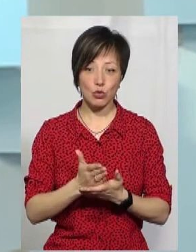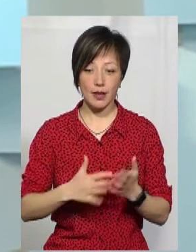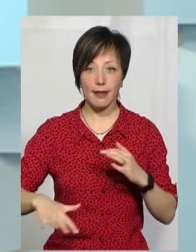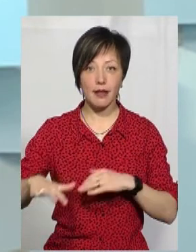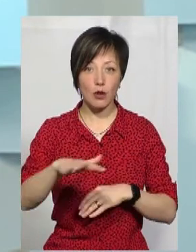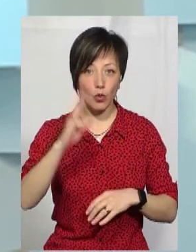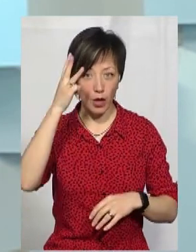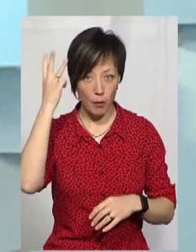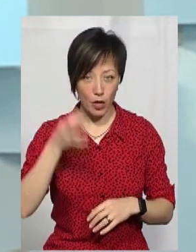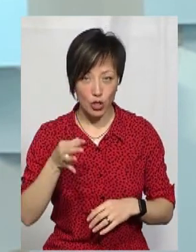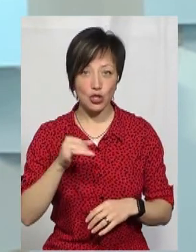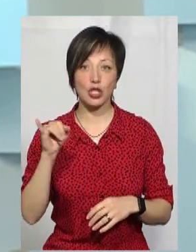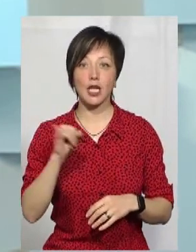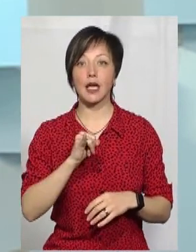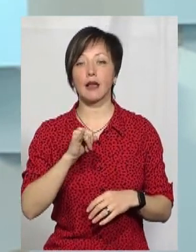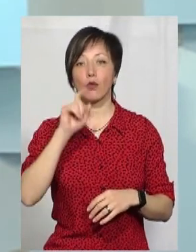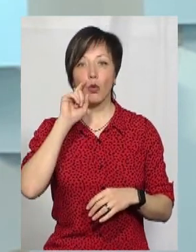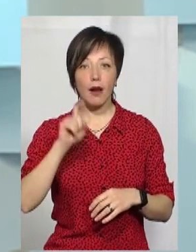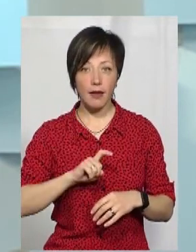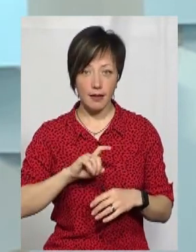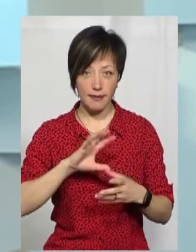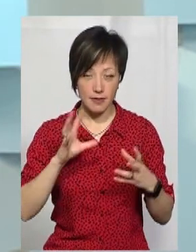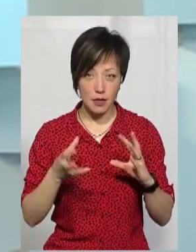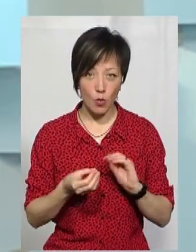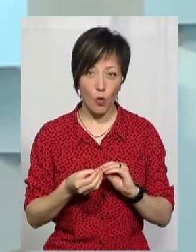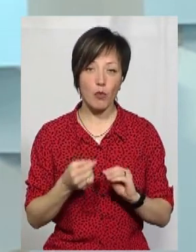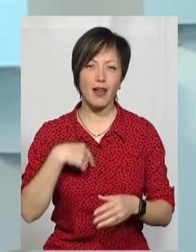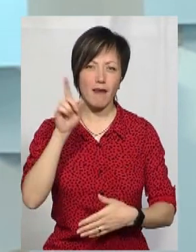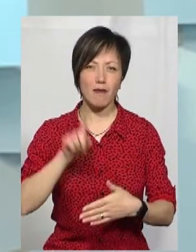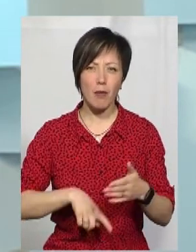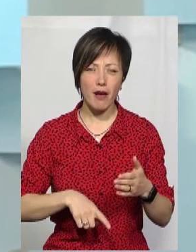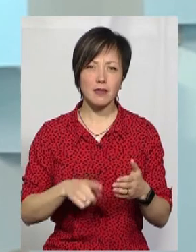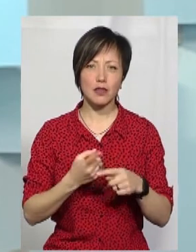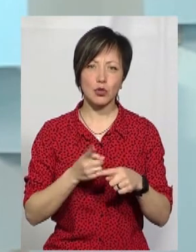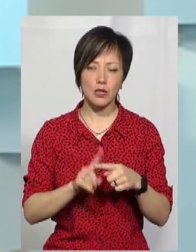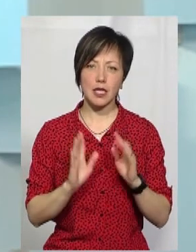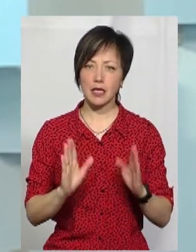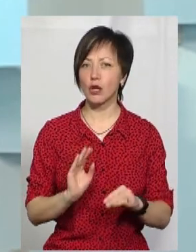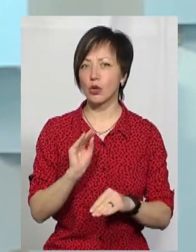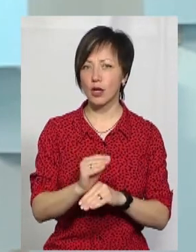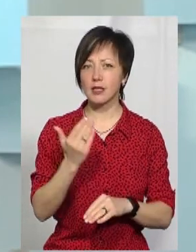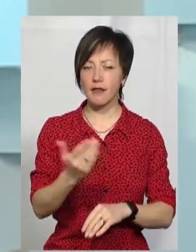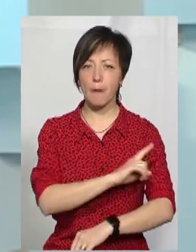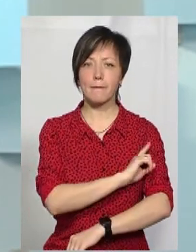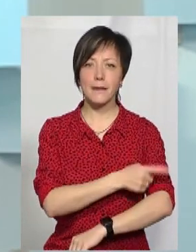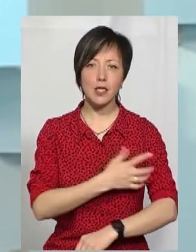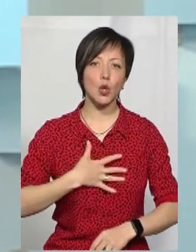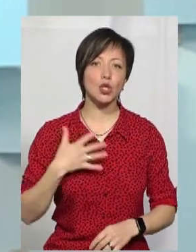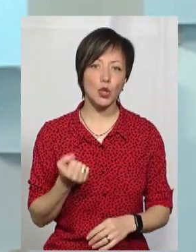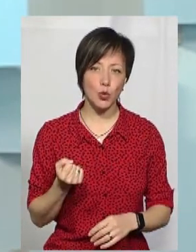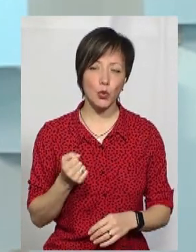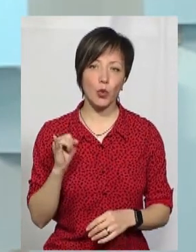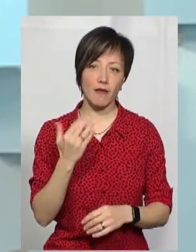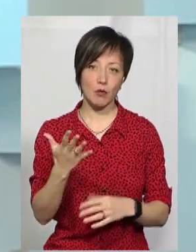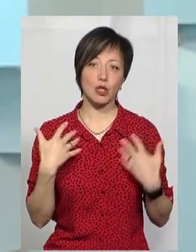території і Хмельниччини, і України в цілому. І я впевнений, що тільки це додасть вам міцності, духу,